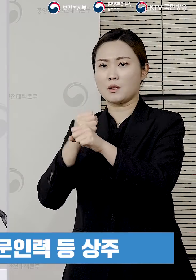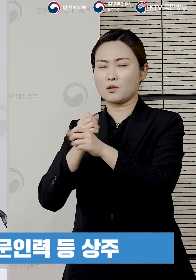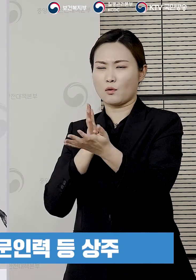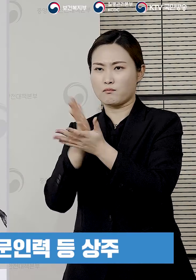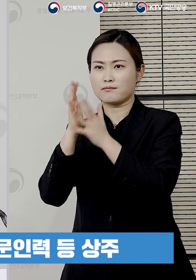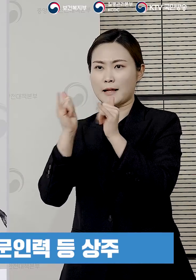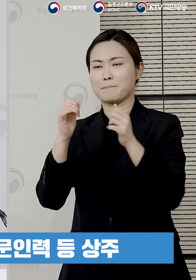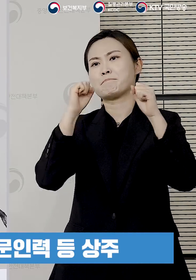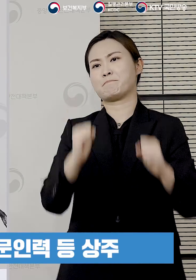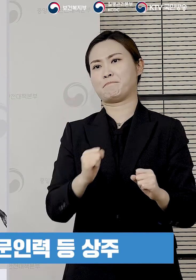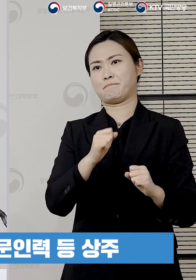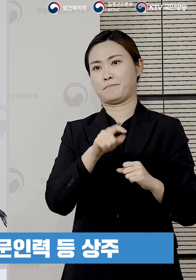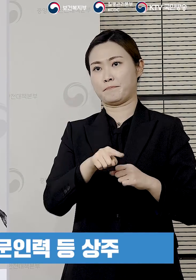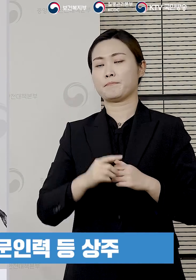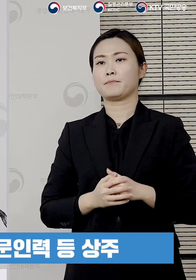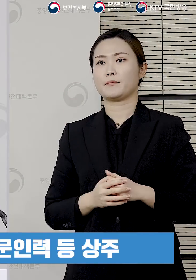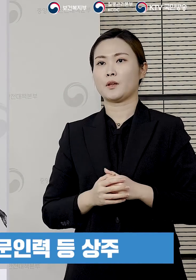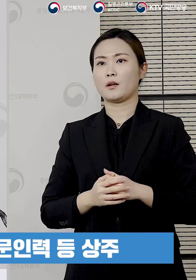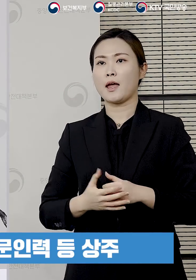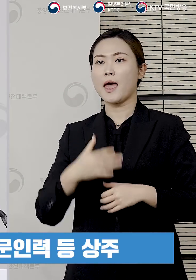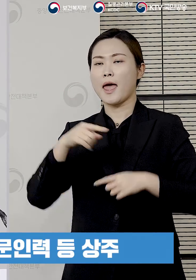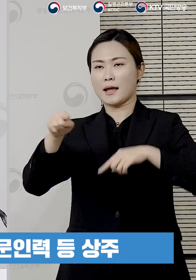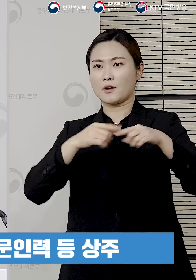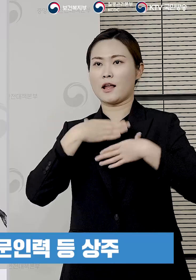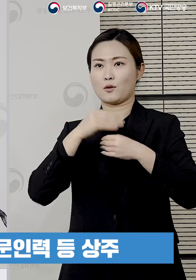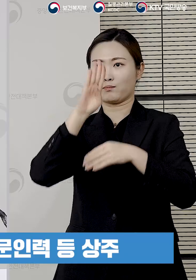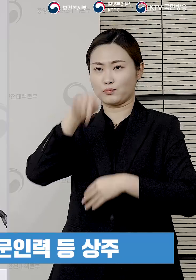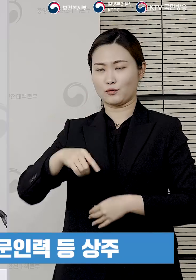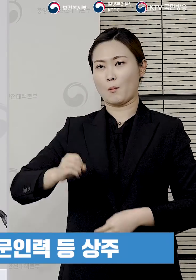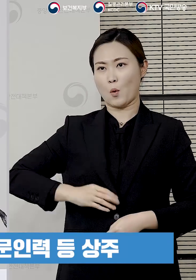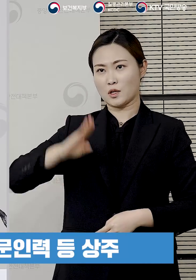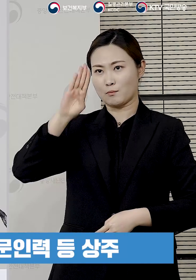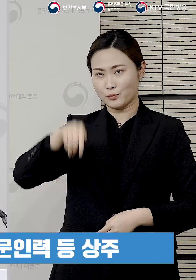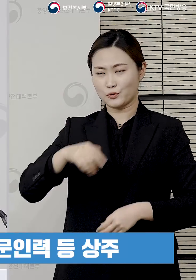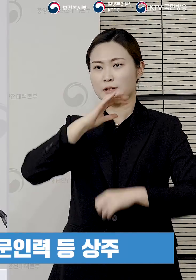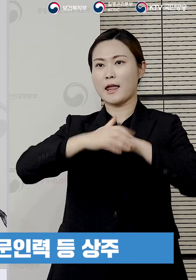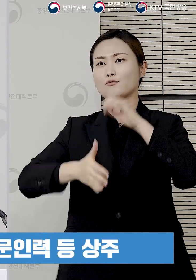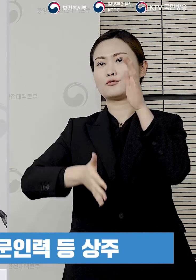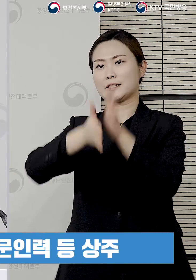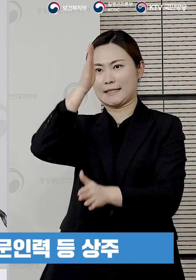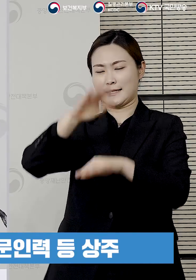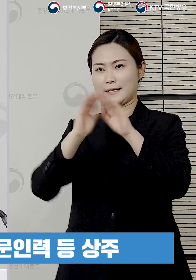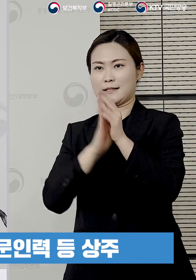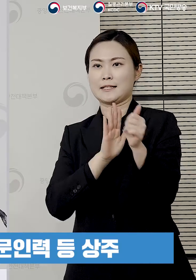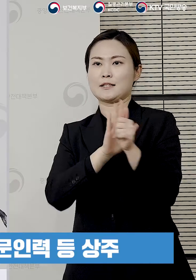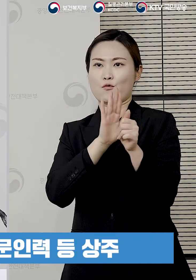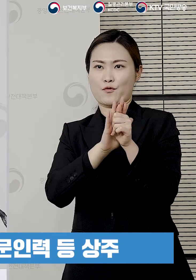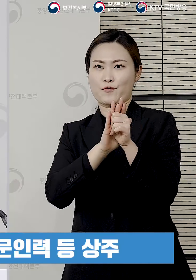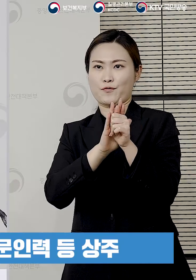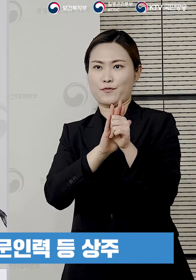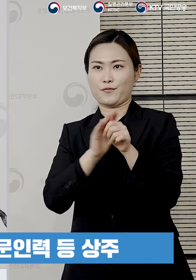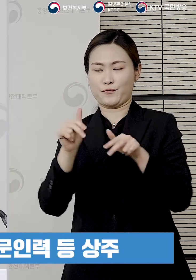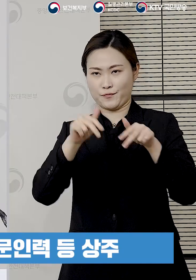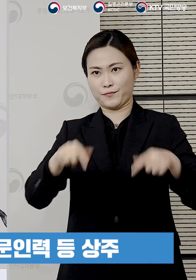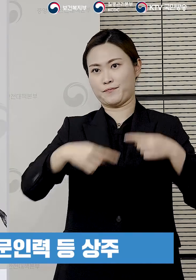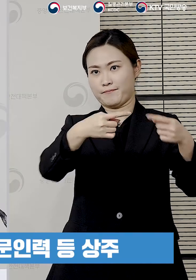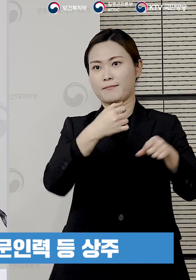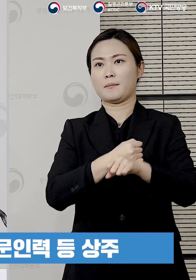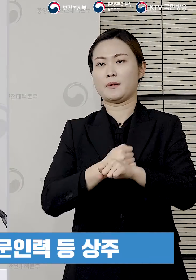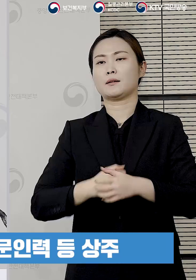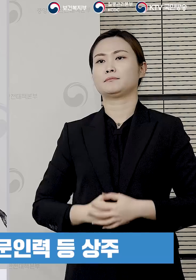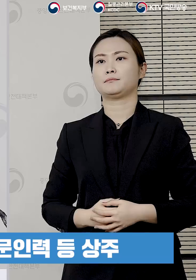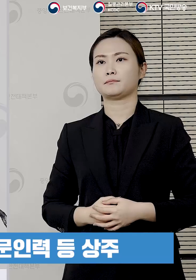간호사가 포함된 간호사 등 전문 인력이 상주하며 행안부, 복지부, 국방부, 대구시 등의 지원